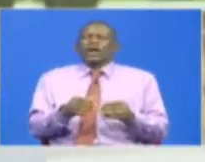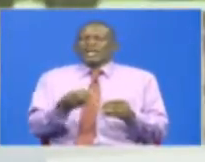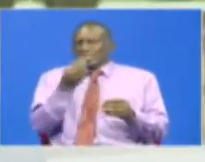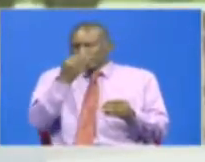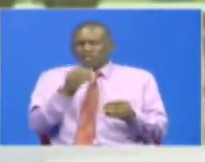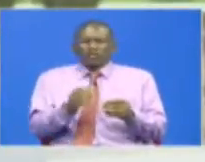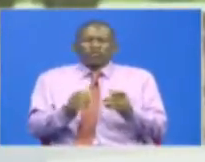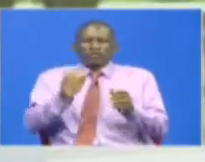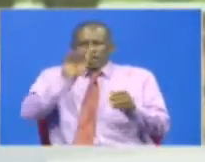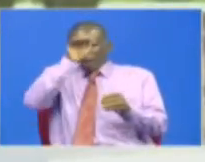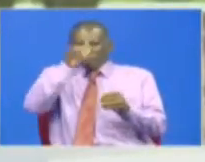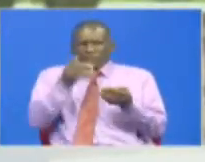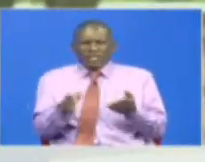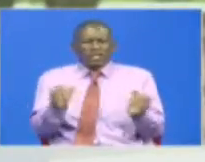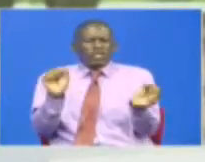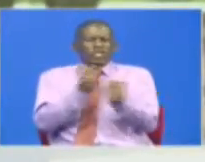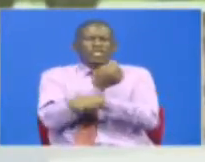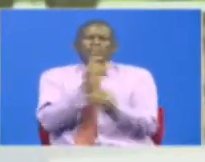sema